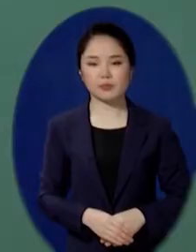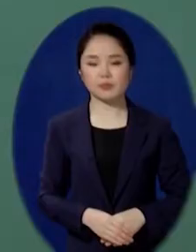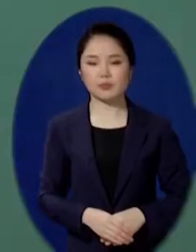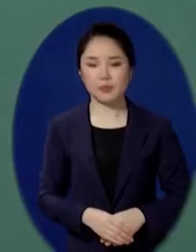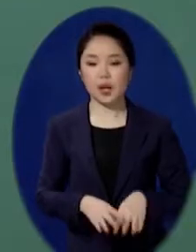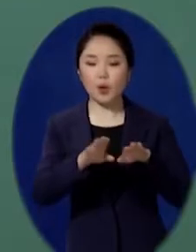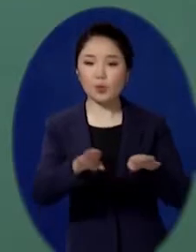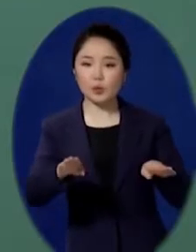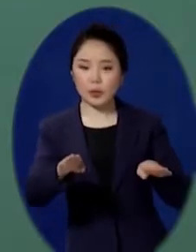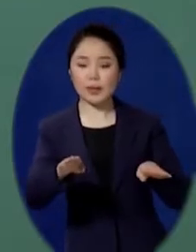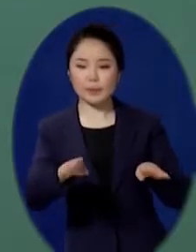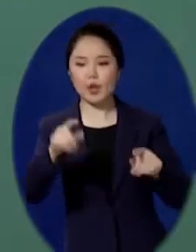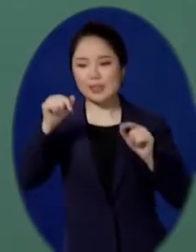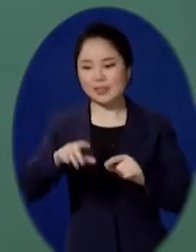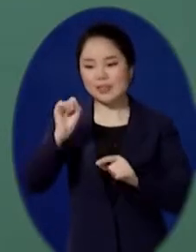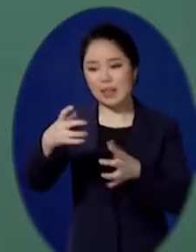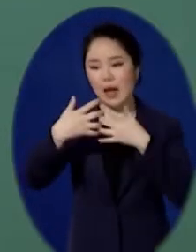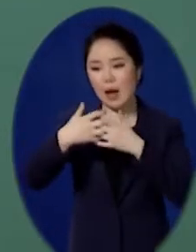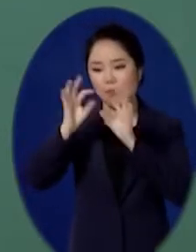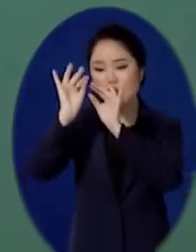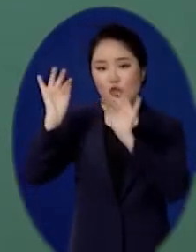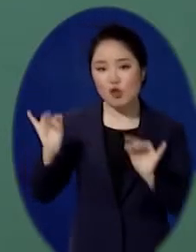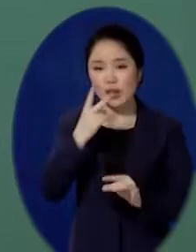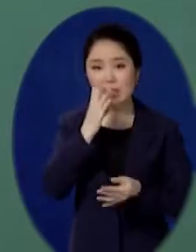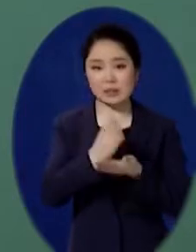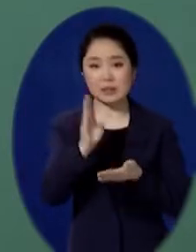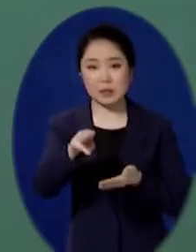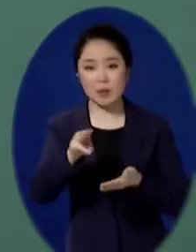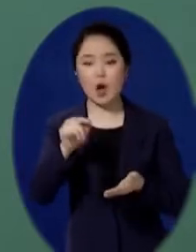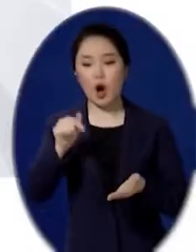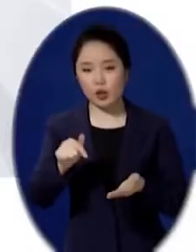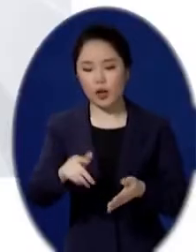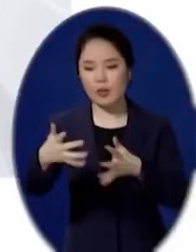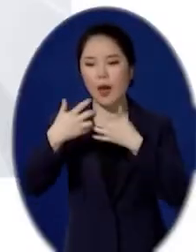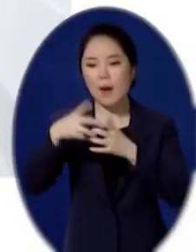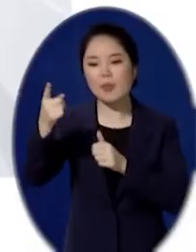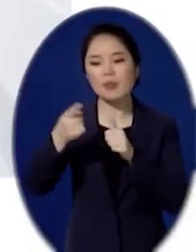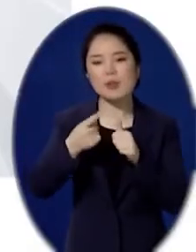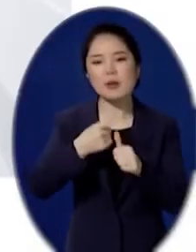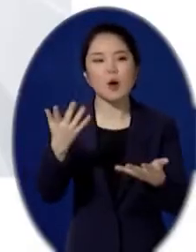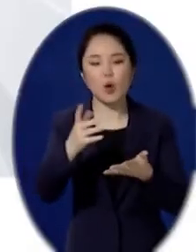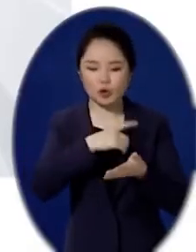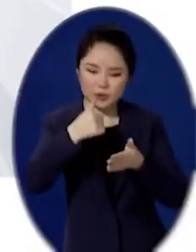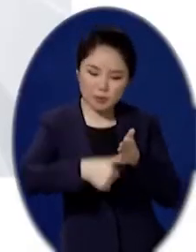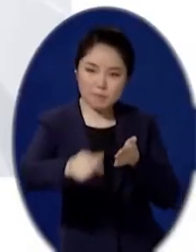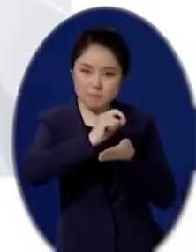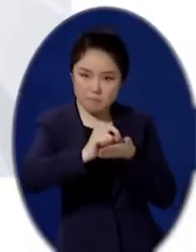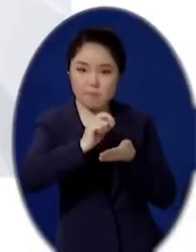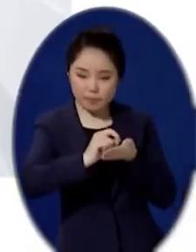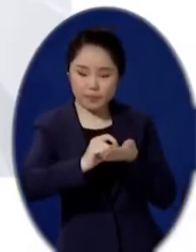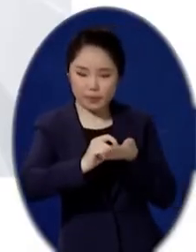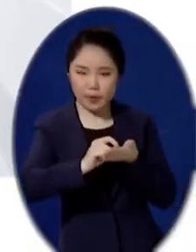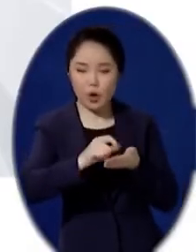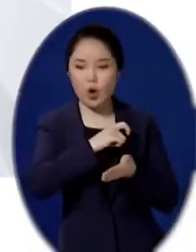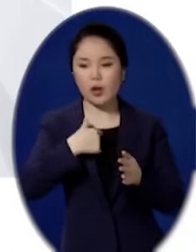За хүүхдүүдээ дараах амьтад байсан байна. Одоо тэгвэл амьтдын нэрийг хамтдаа бичцгээе. Хүүхдүүд та